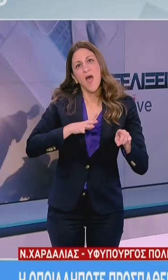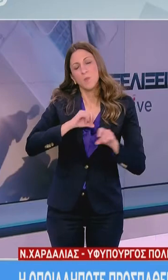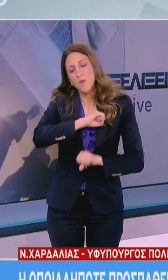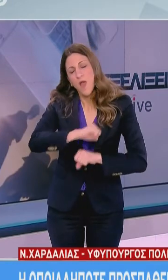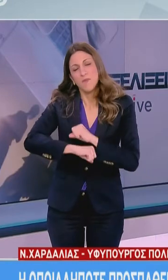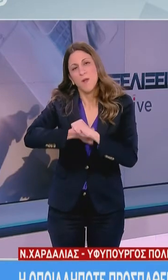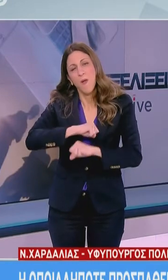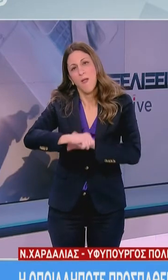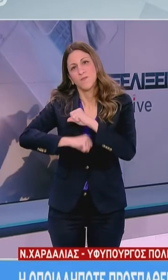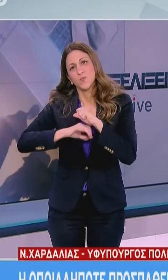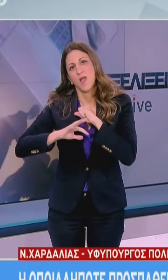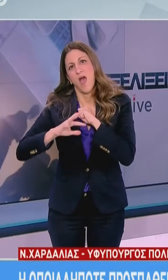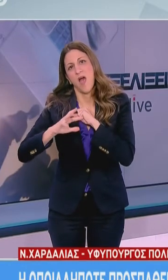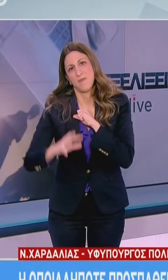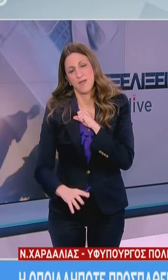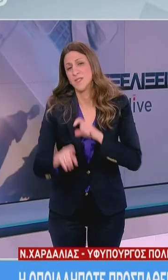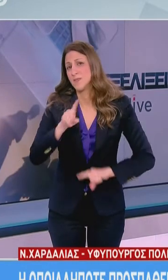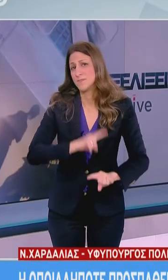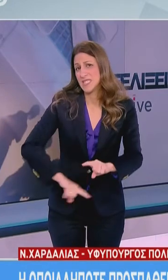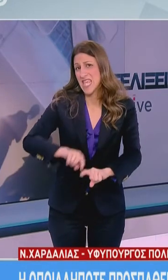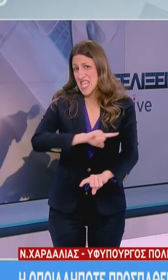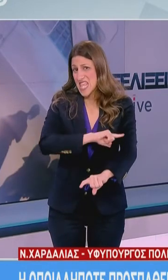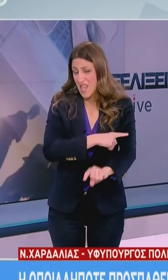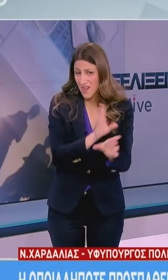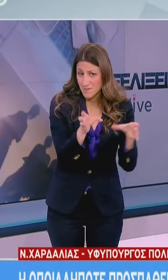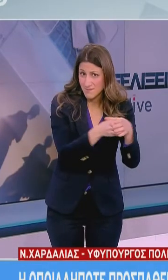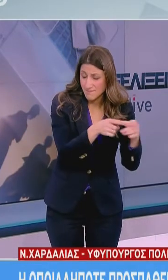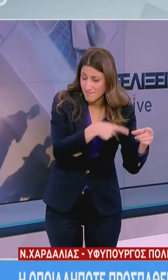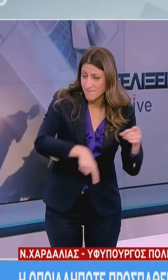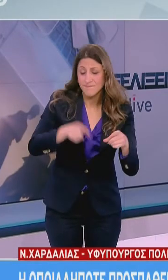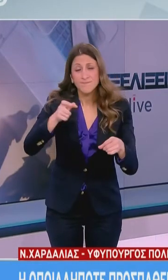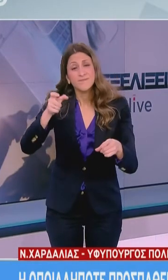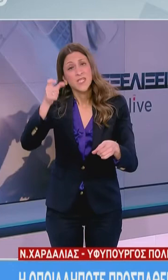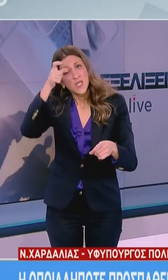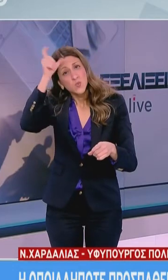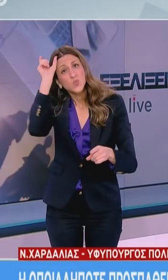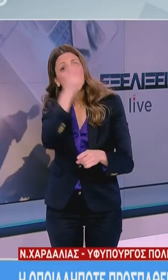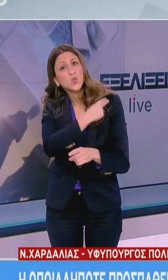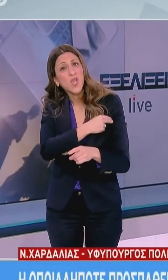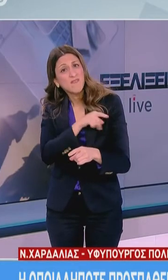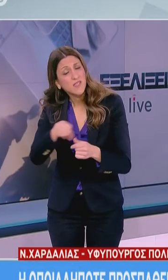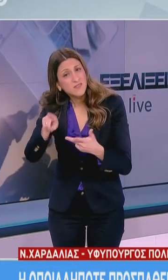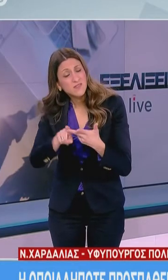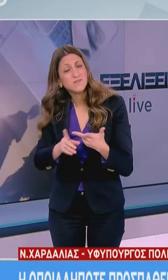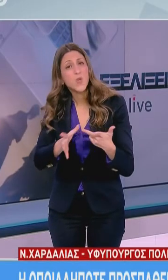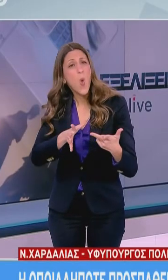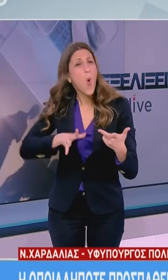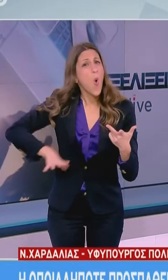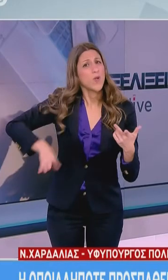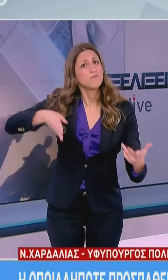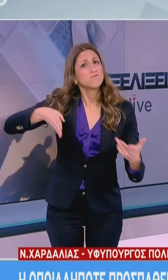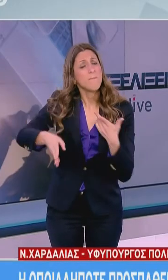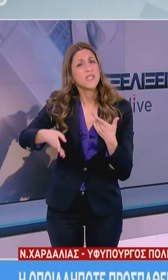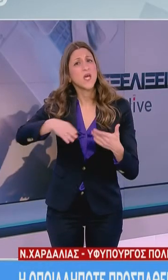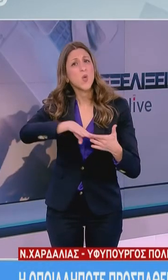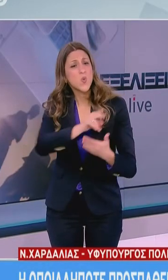αγωνίζονται στα ζητήματα της υγείας, στους γιατρούς, τους νοσηλευτές και τα στελέχη υγείας που δίνουν άοκνα και με αυταπάνηση στη δική τους